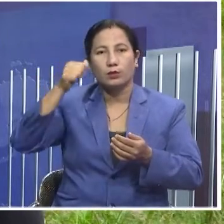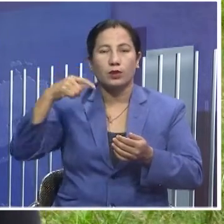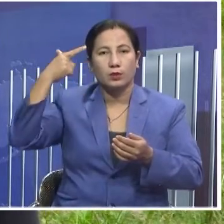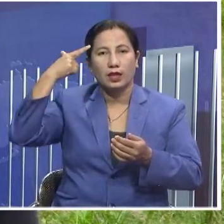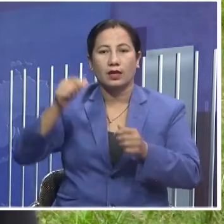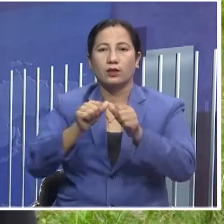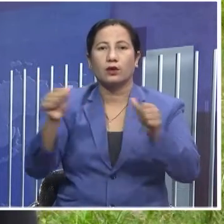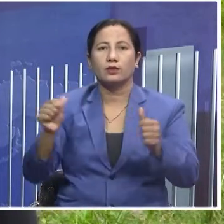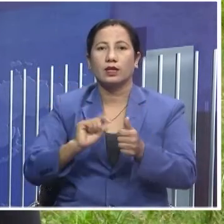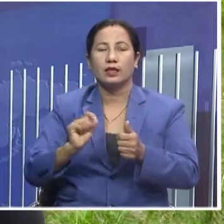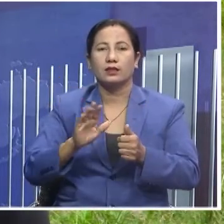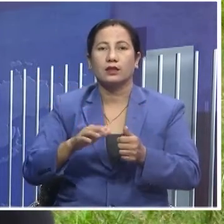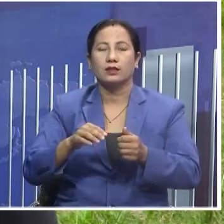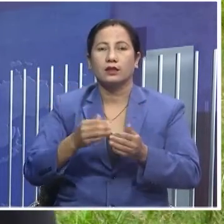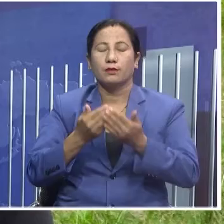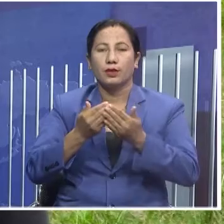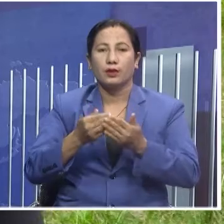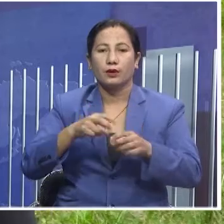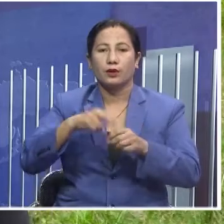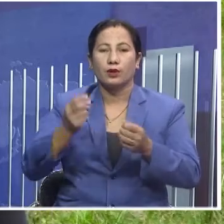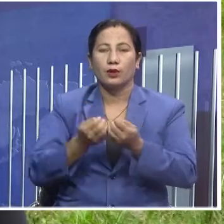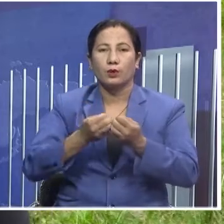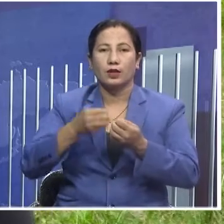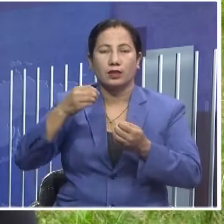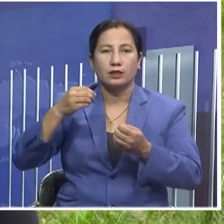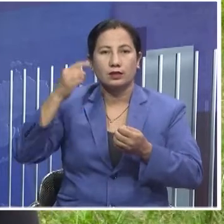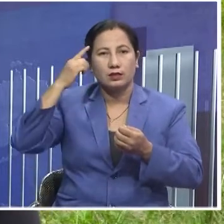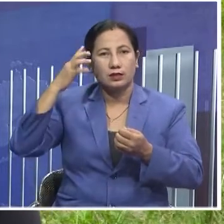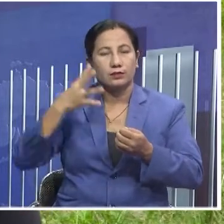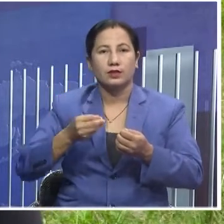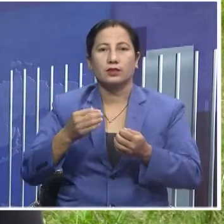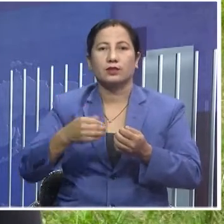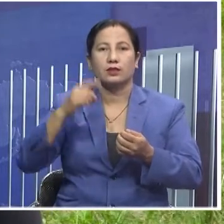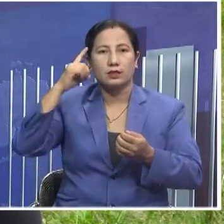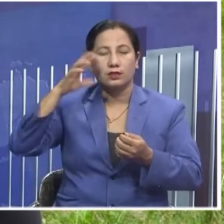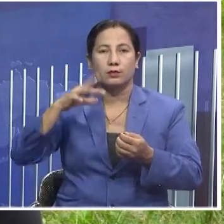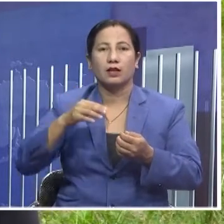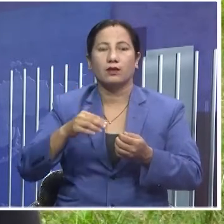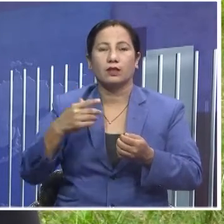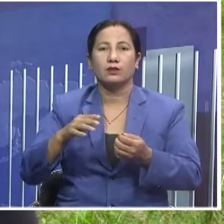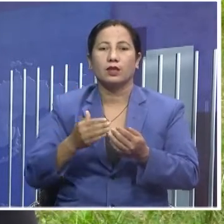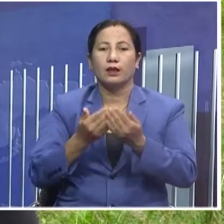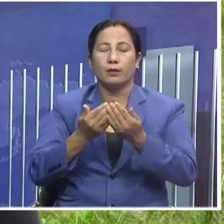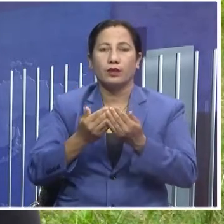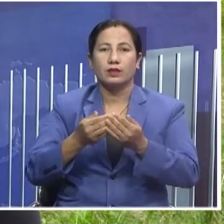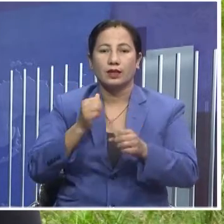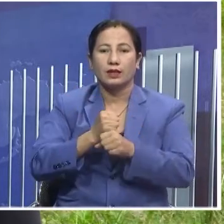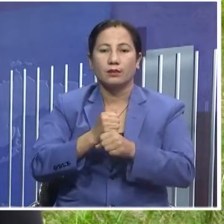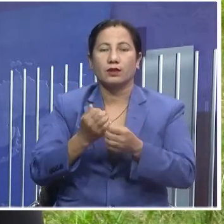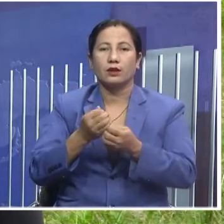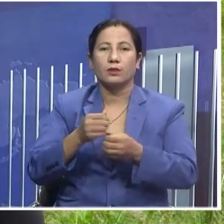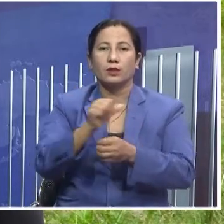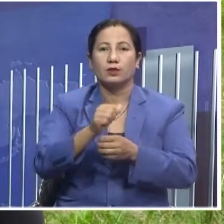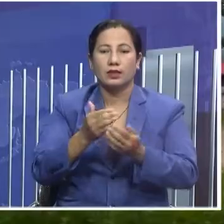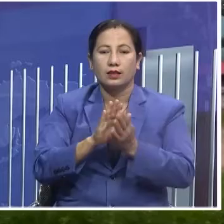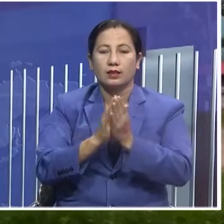कि। अब पढेको रटेको कुरा बिर्सन सक्ने सम्भावना होइन, त्यस्तो हुन्छ। त्यही भएर पढ्दै अनि काम गर्दै गऱ्यो भने उता किताबतिर पनि हुन्छ अनि